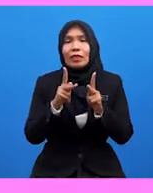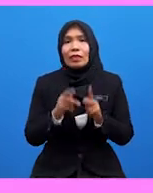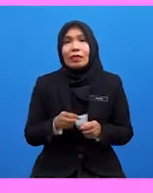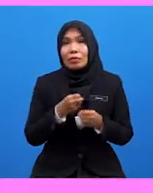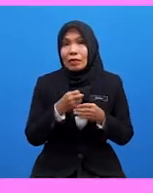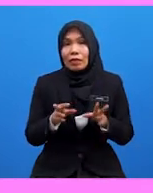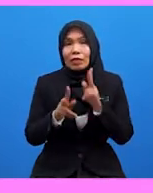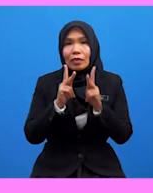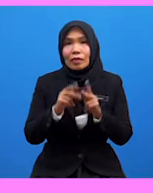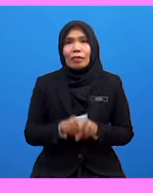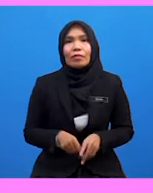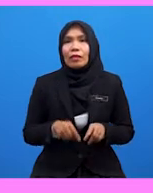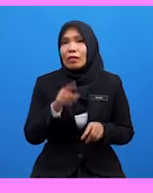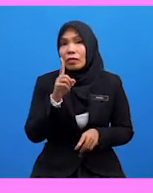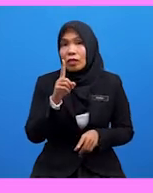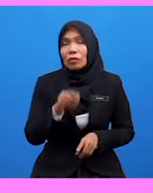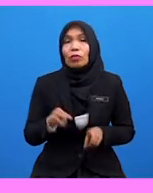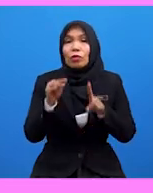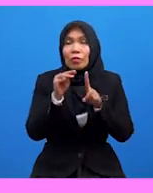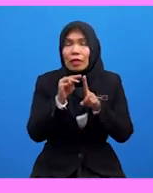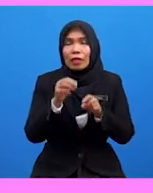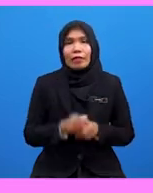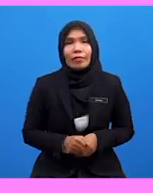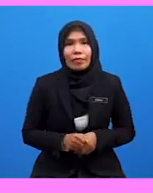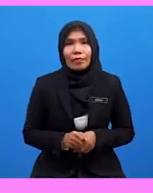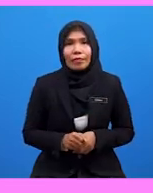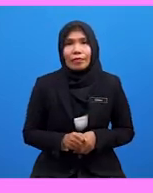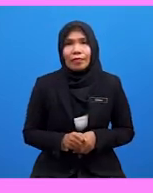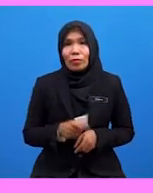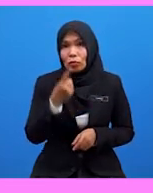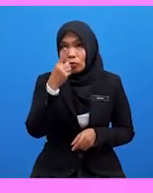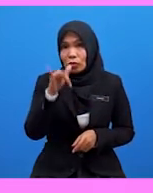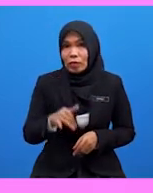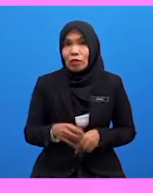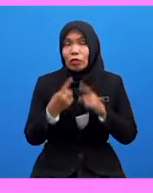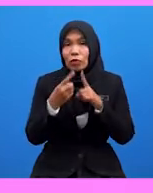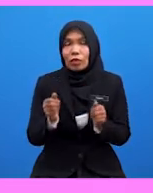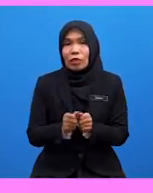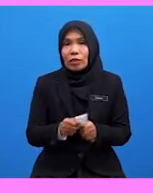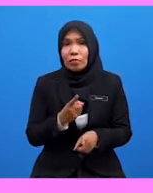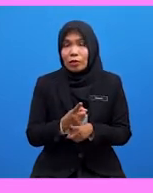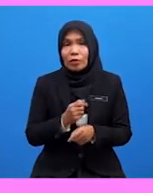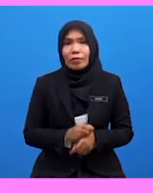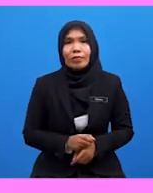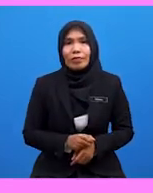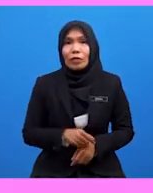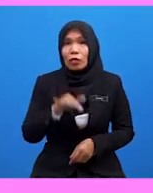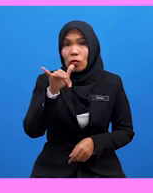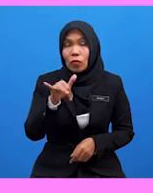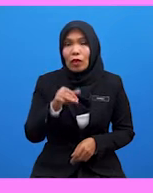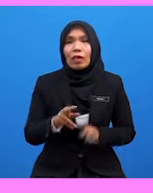pasca kata, satu markah jika pelajar jawab dengan betul. Y ialah kata